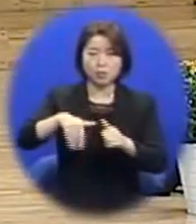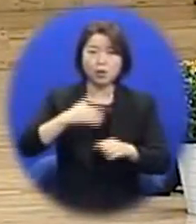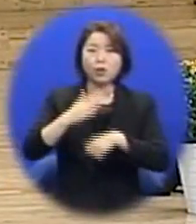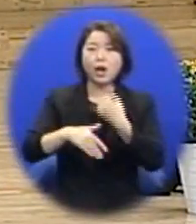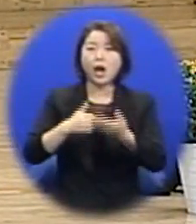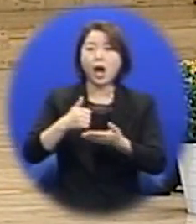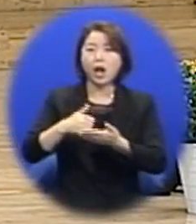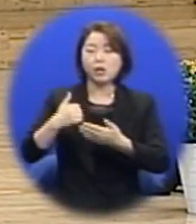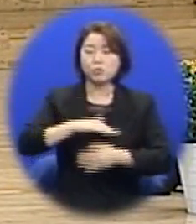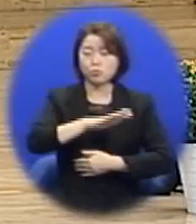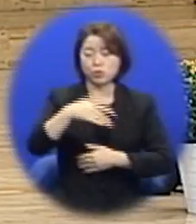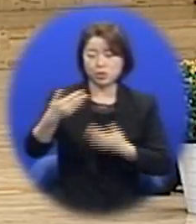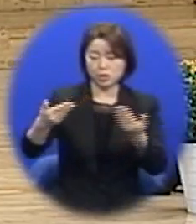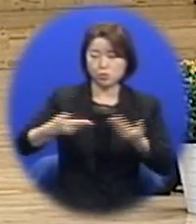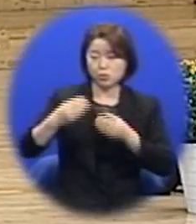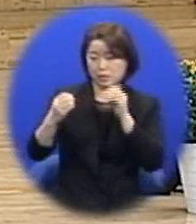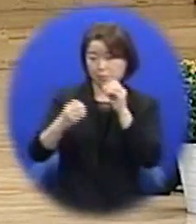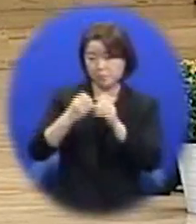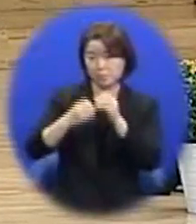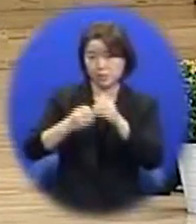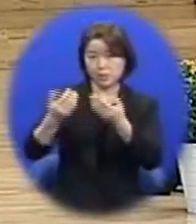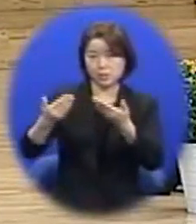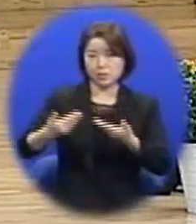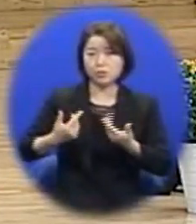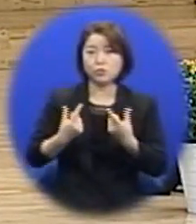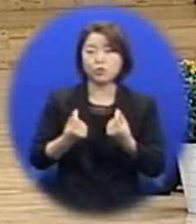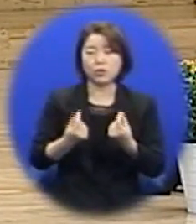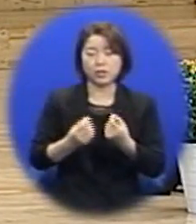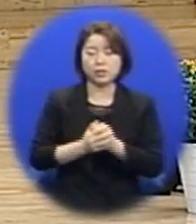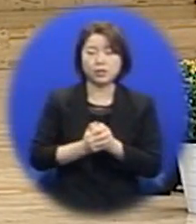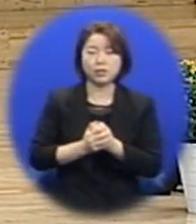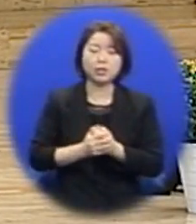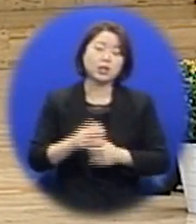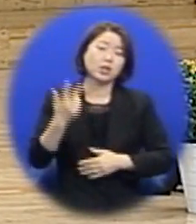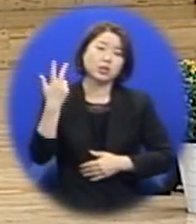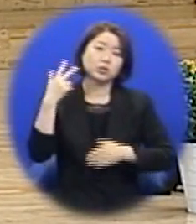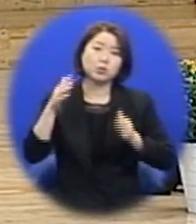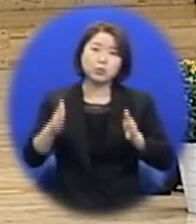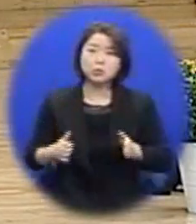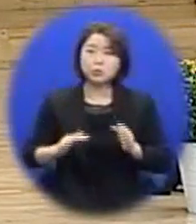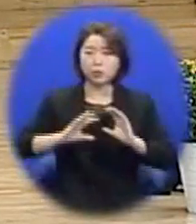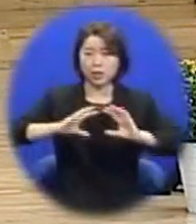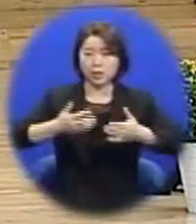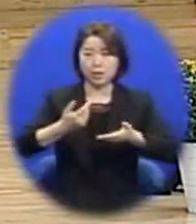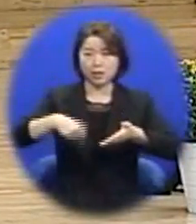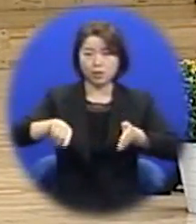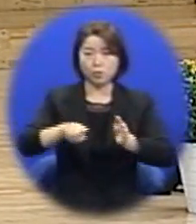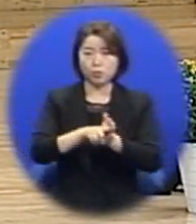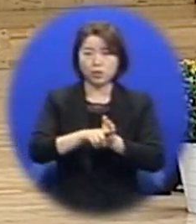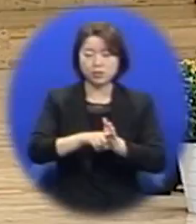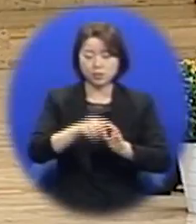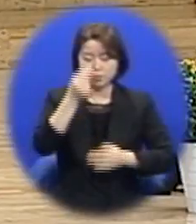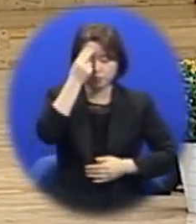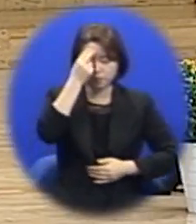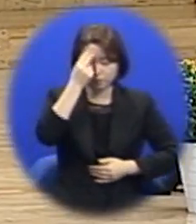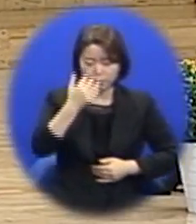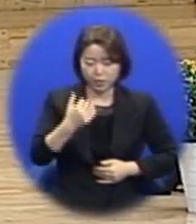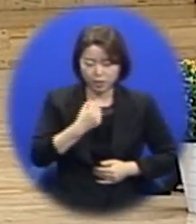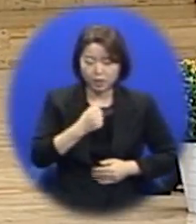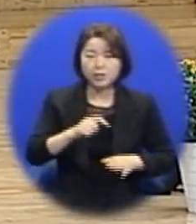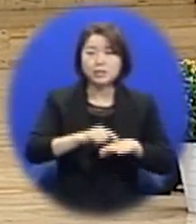주시는 메시지와도 같습니다. 지난 한 주간 여러분이 나라를 위해서 근심어린